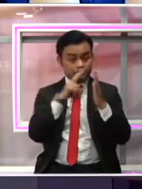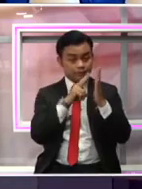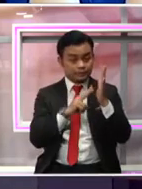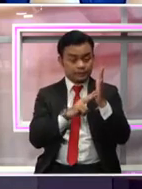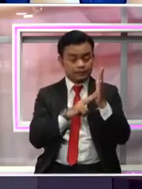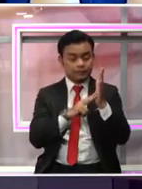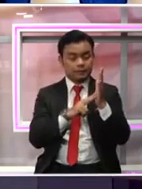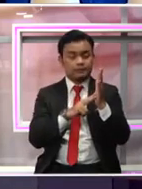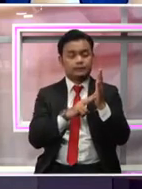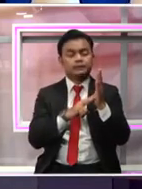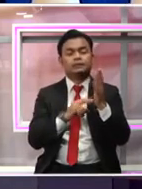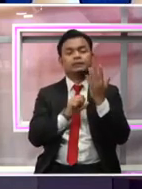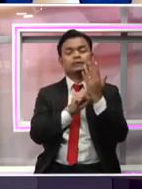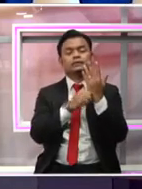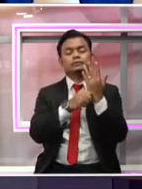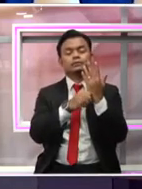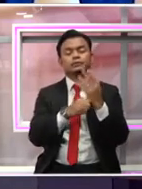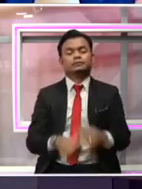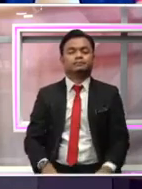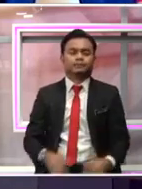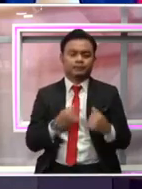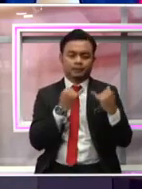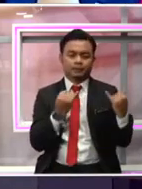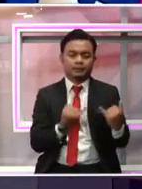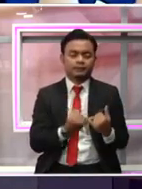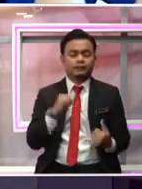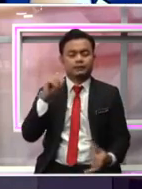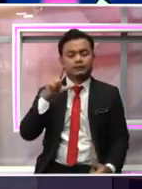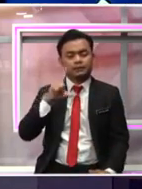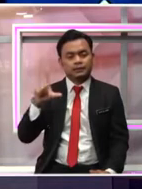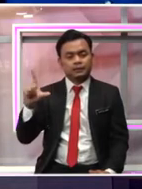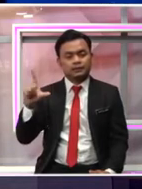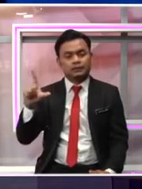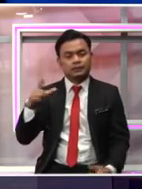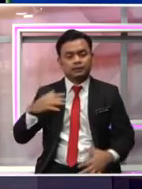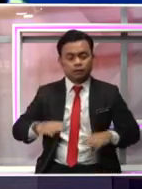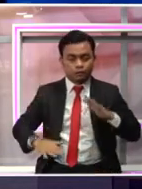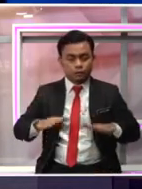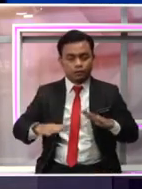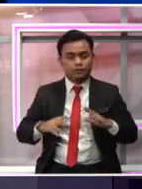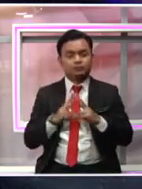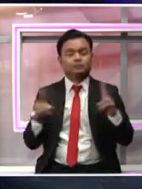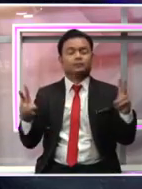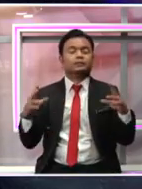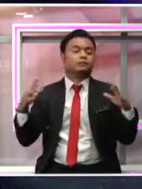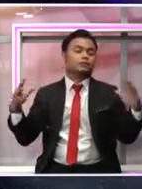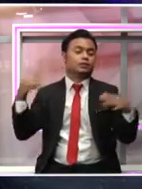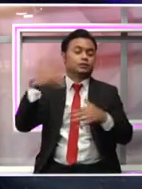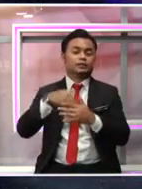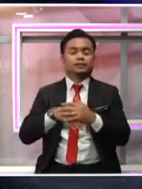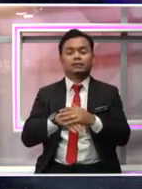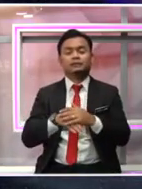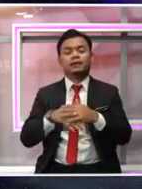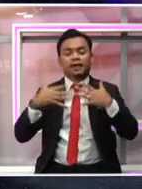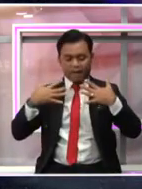baca bersama-sama kembali hati ialah organ paling besar dalam abdomen sebotol begitu Bukan